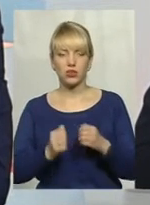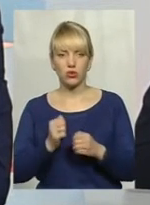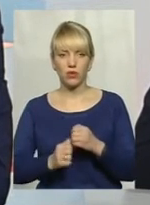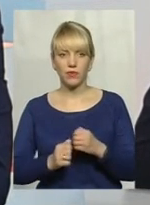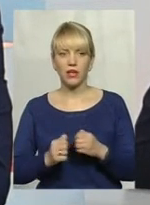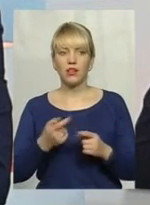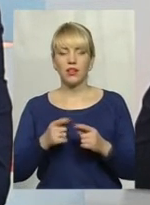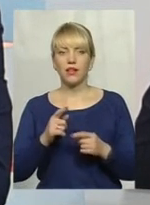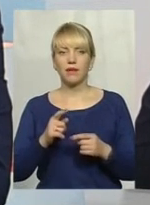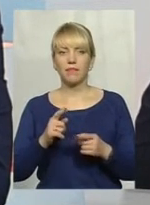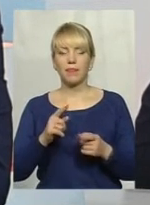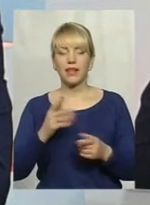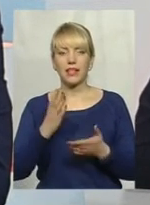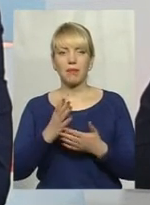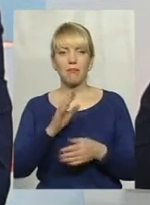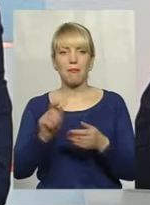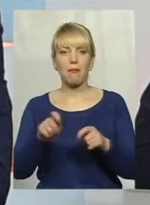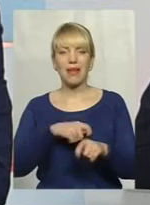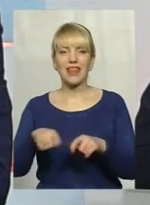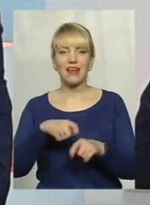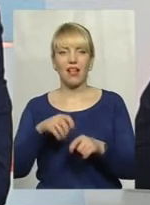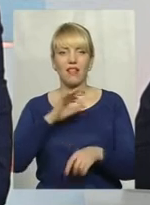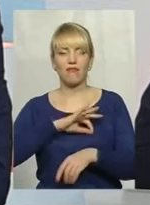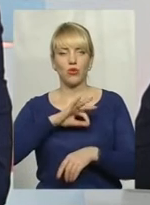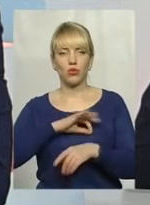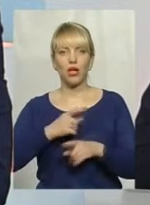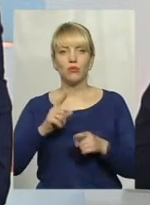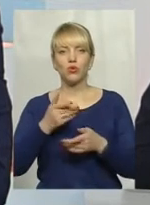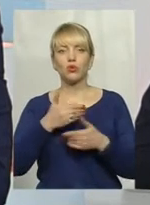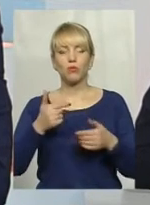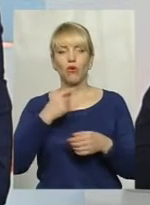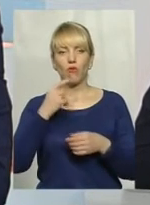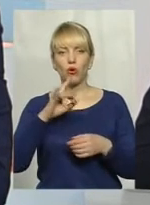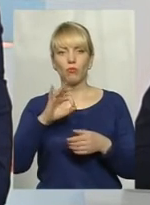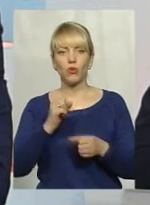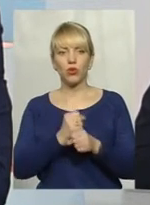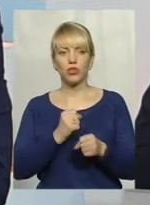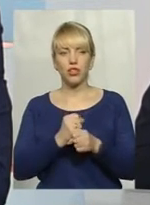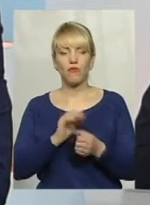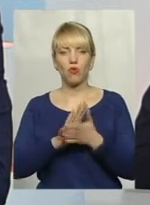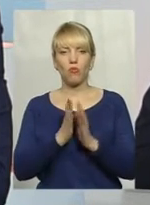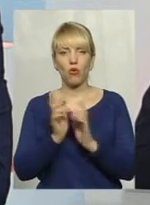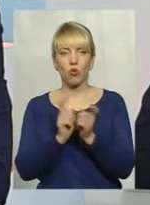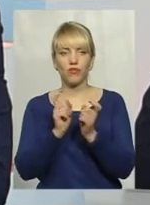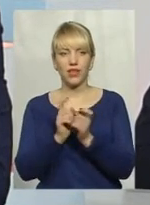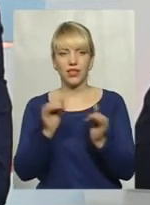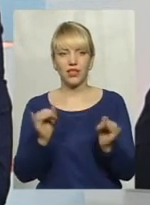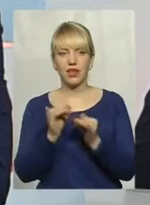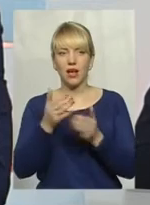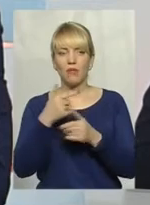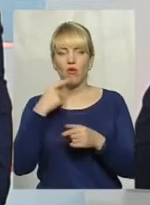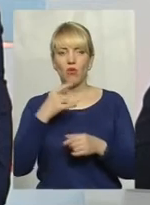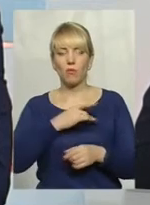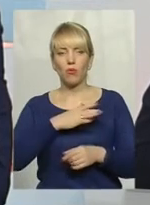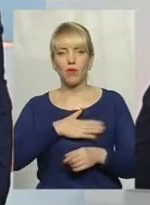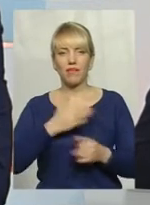ось та от матеріальна вигода, тому що ми, коли говоримо про дію в умовах конфлікту інтересів, ми говоримо про